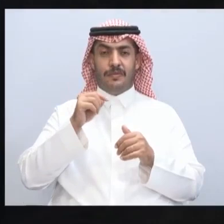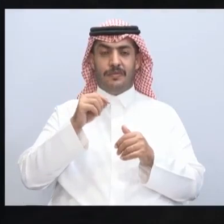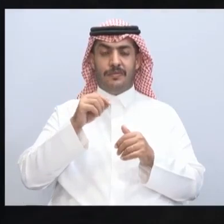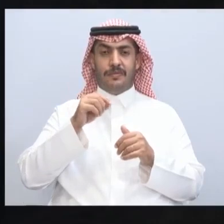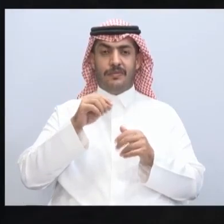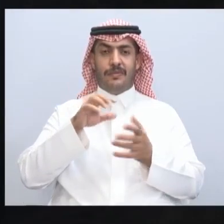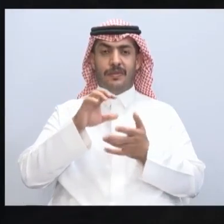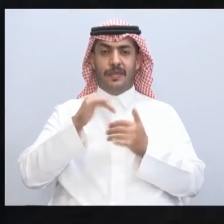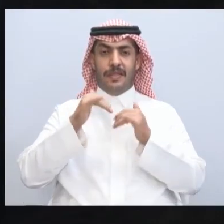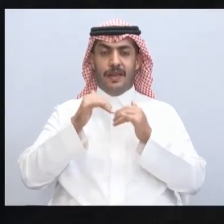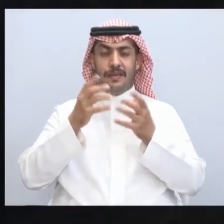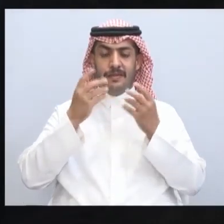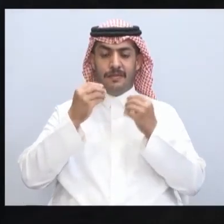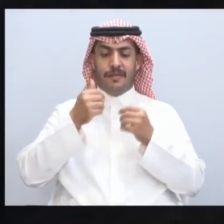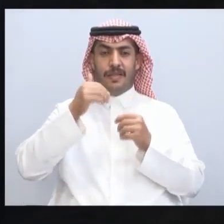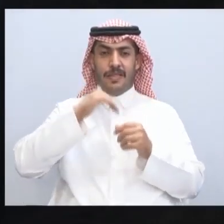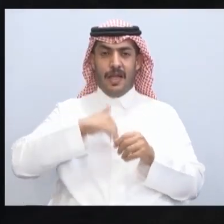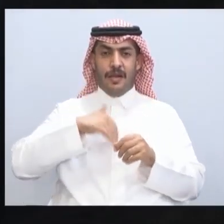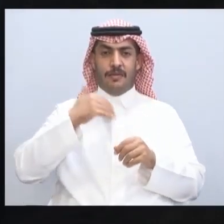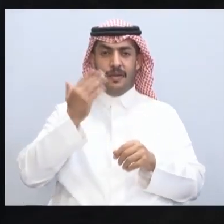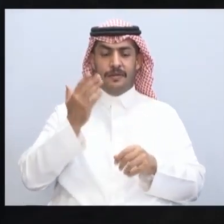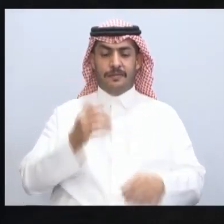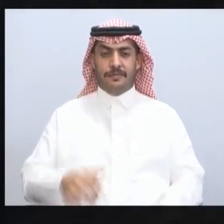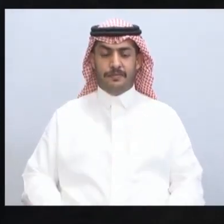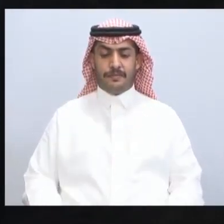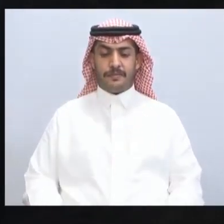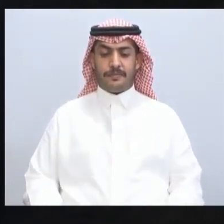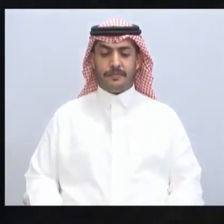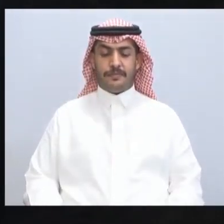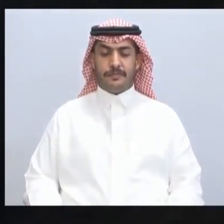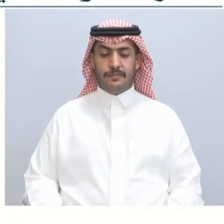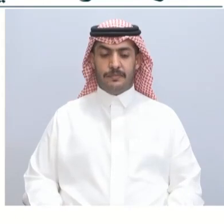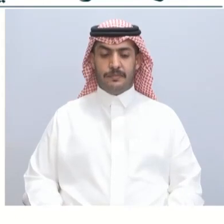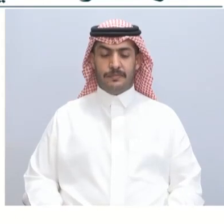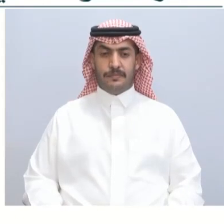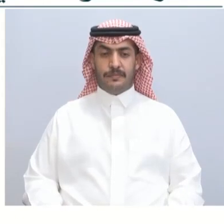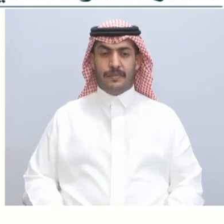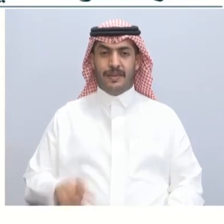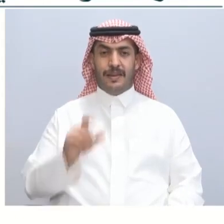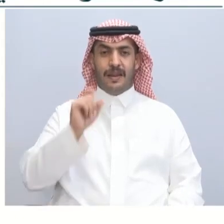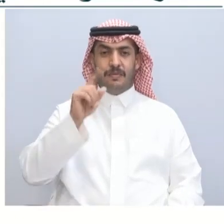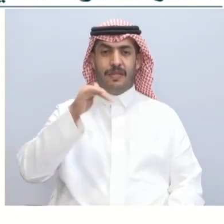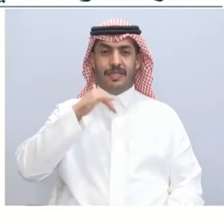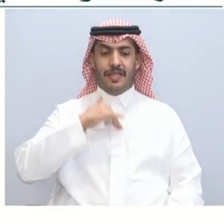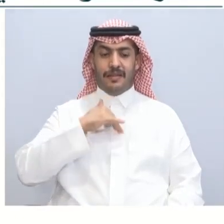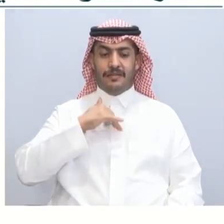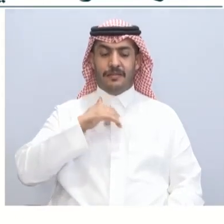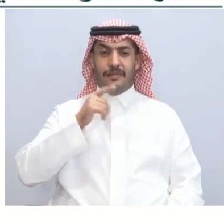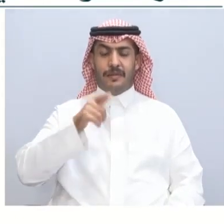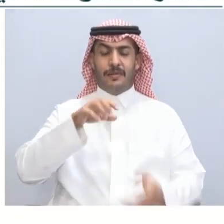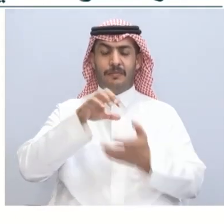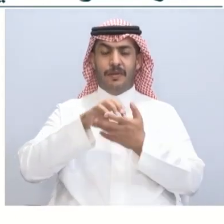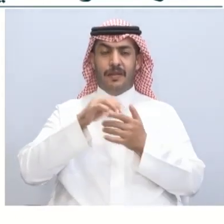ثالثا مصادر داخليه وخارجيه نبدا في المصادر الداخليه هي